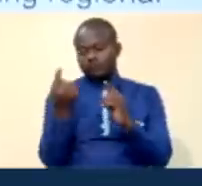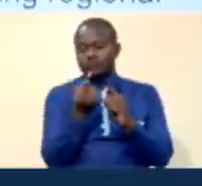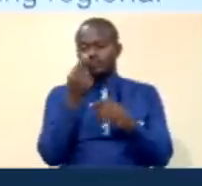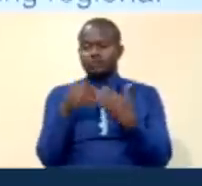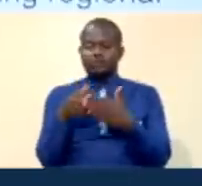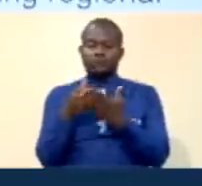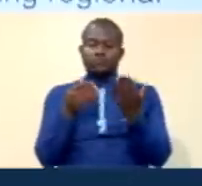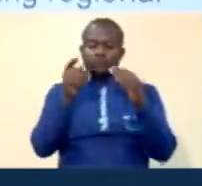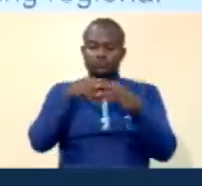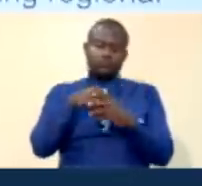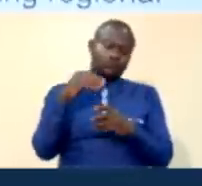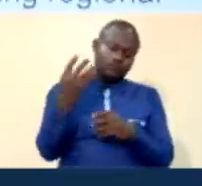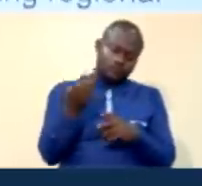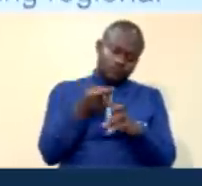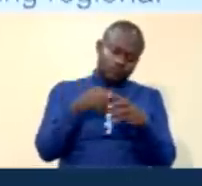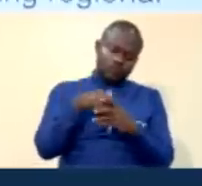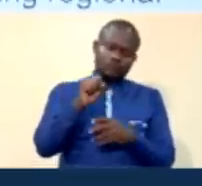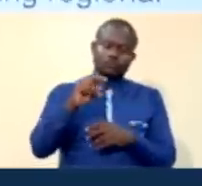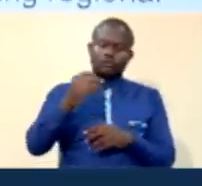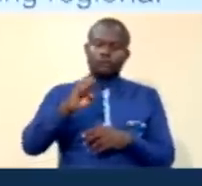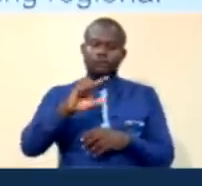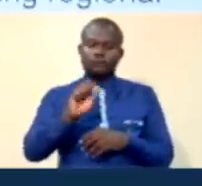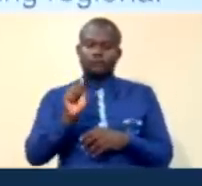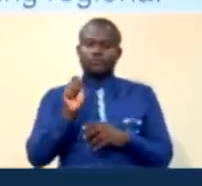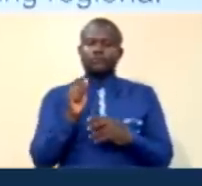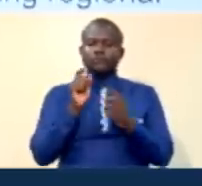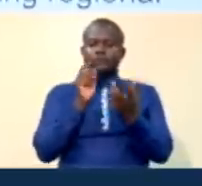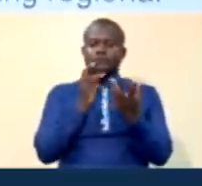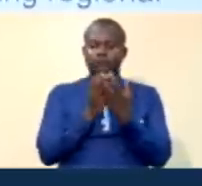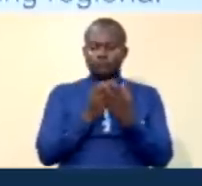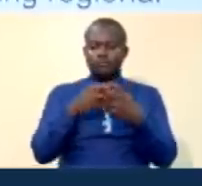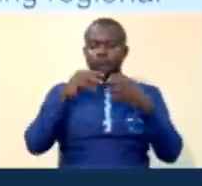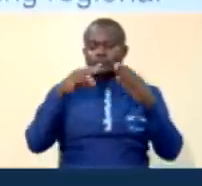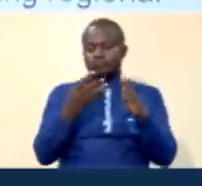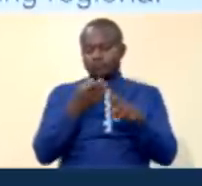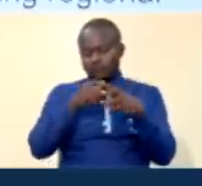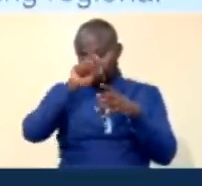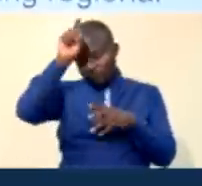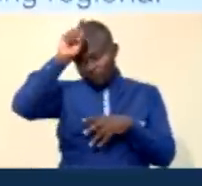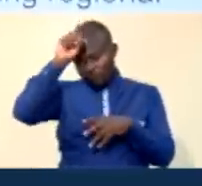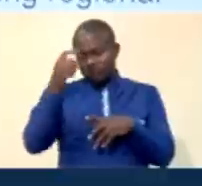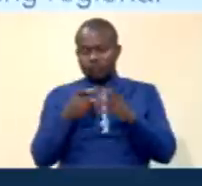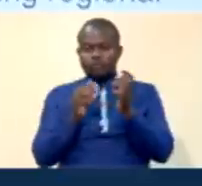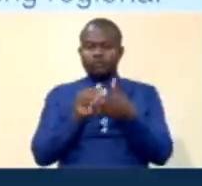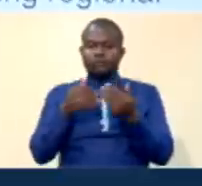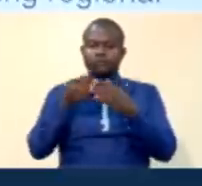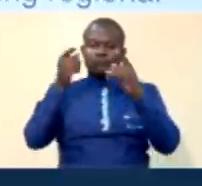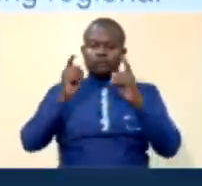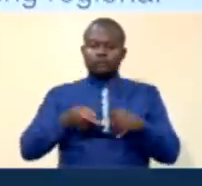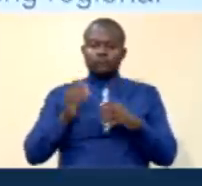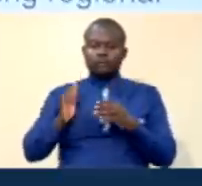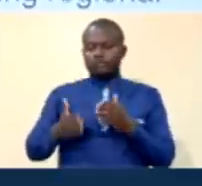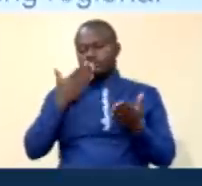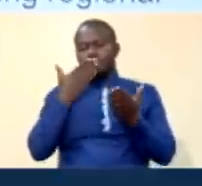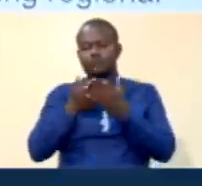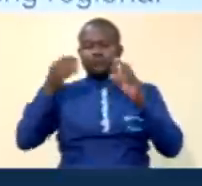yo kuboneka muri enye zizava muri Senegal zizahura n'enye zizava mu Misiri ngira ngo ahubwo ni no kuzaza tukitwara neza